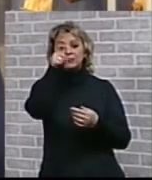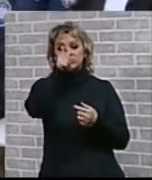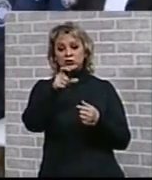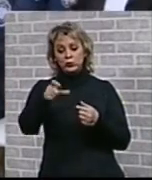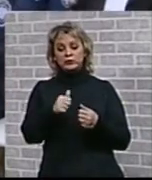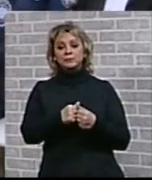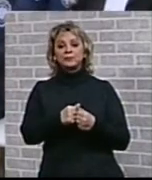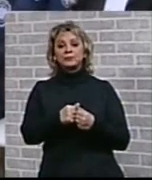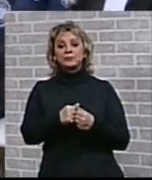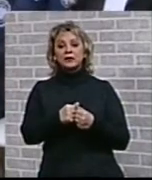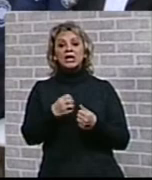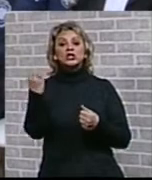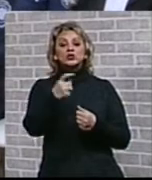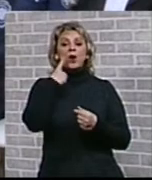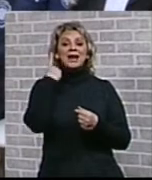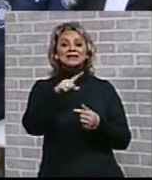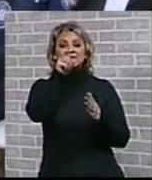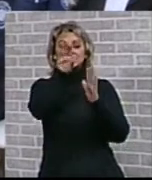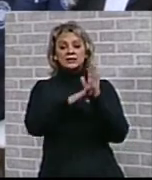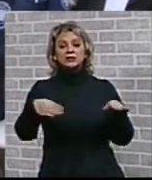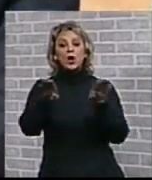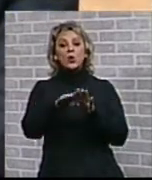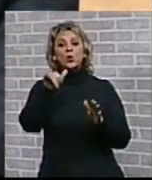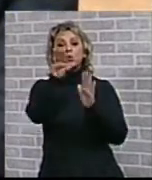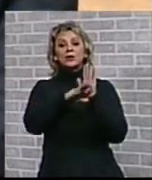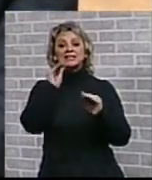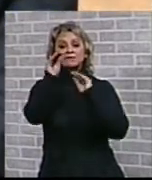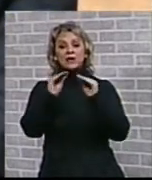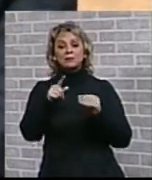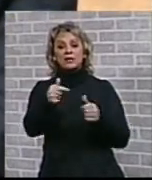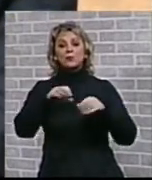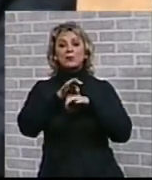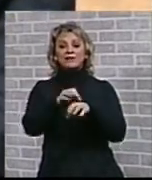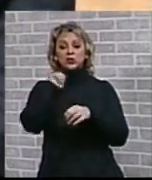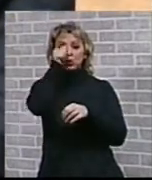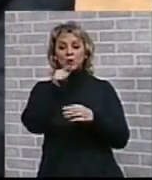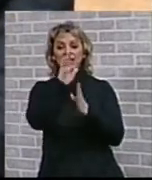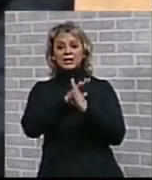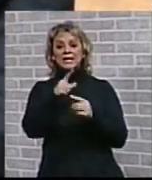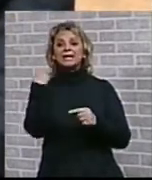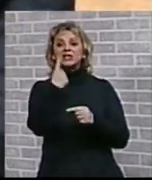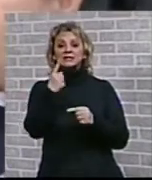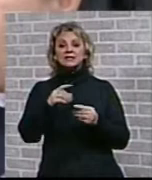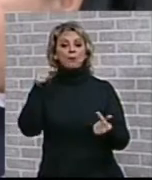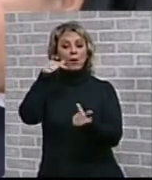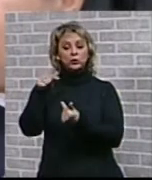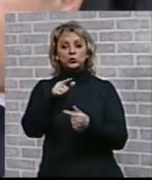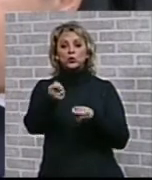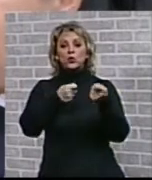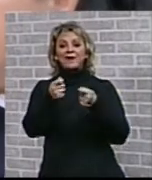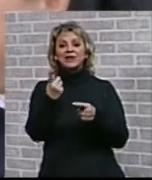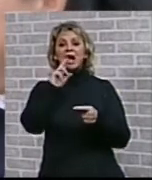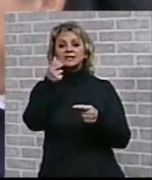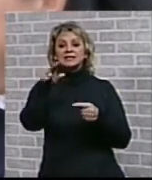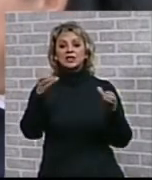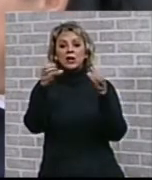люди. Еще одна задача такого урока – сформировать к проведению года экологии единый подход руководителей